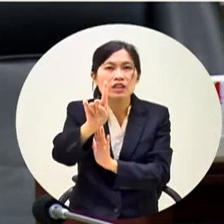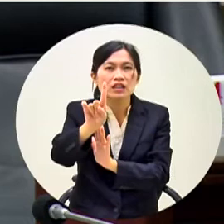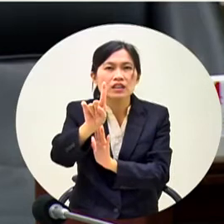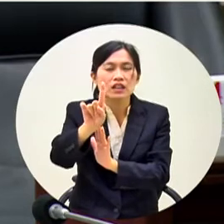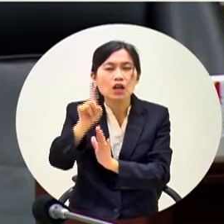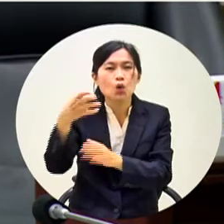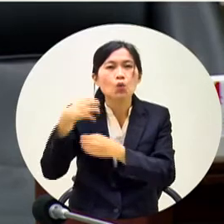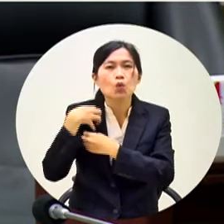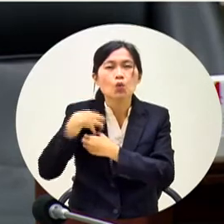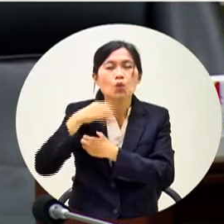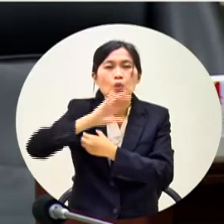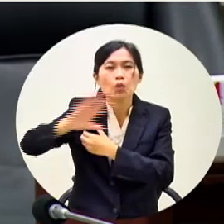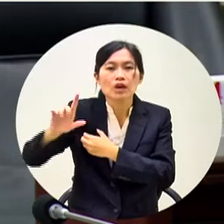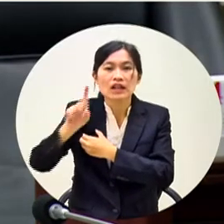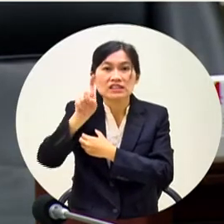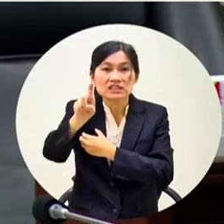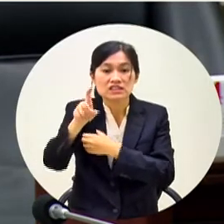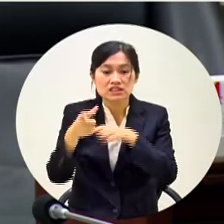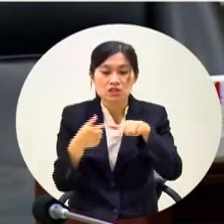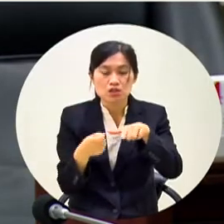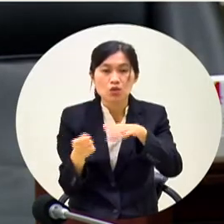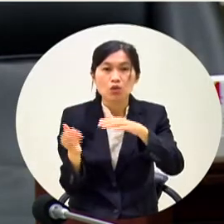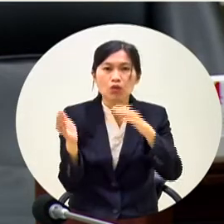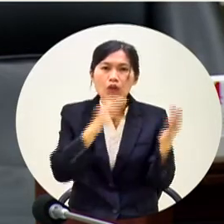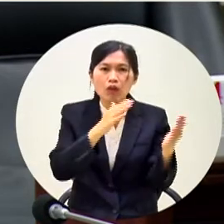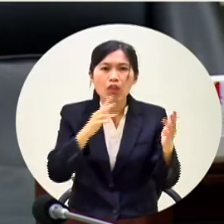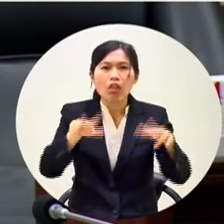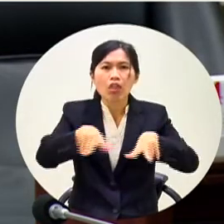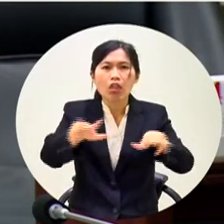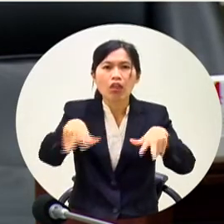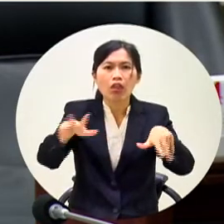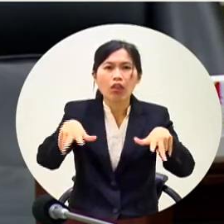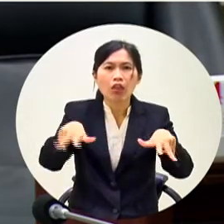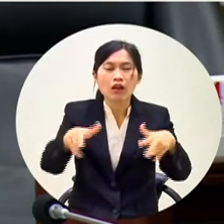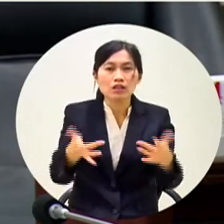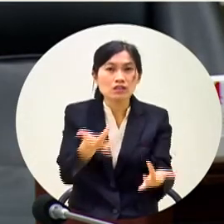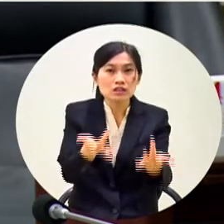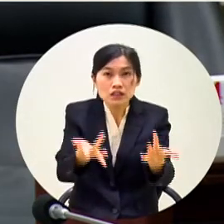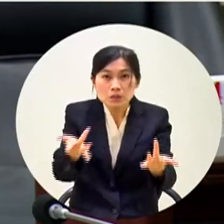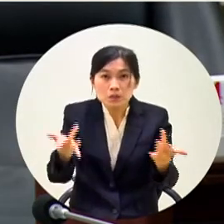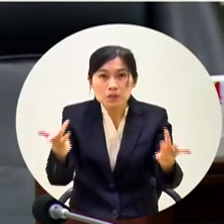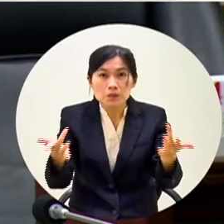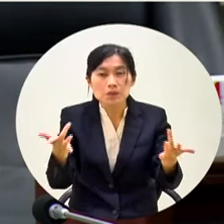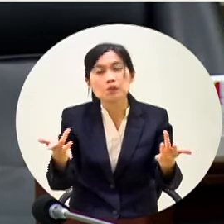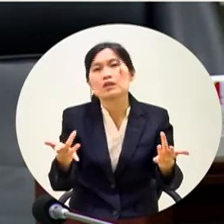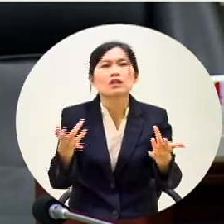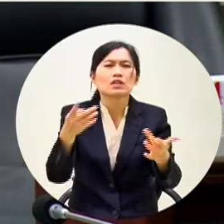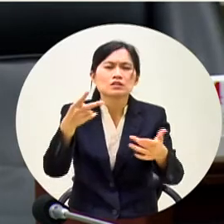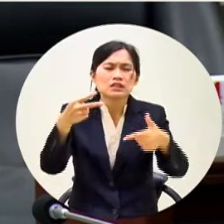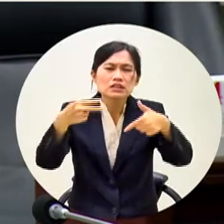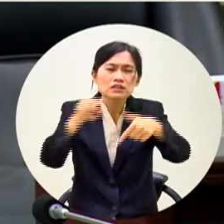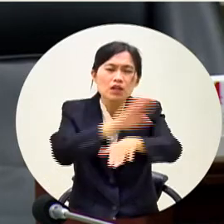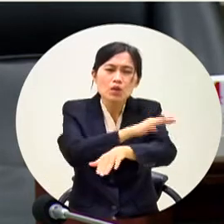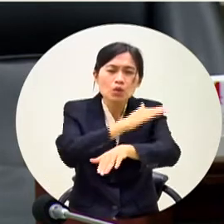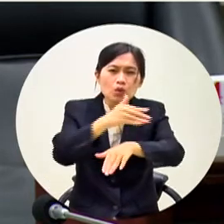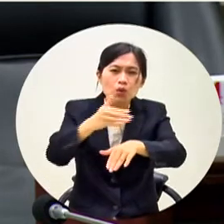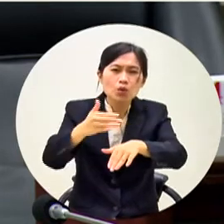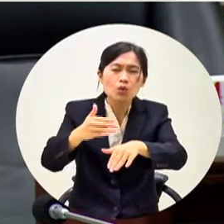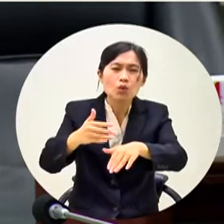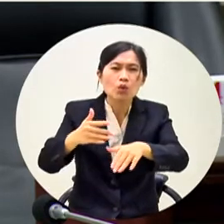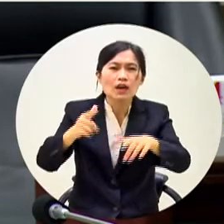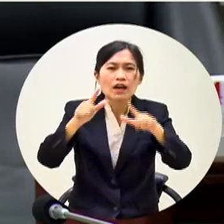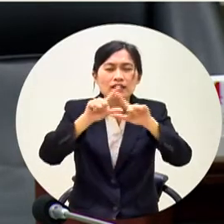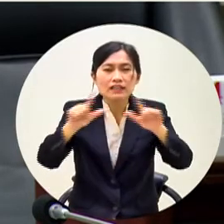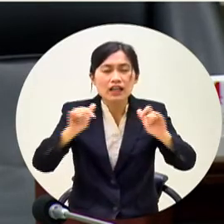个，拄啊放伫遐爬黄发臭，啊即拄啊伫咱林务区甲大社区个界